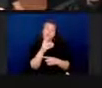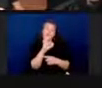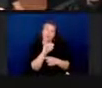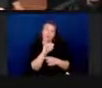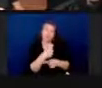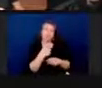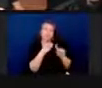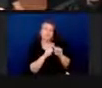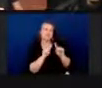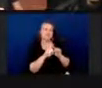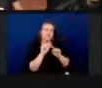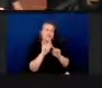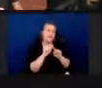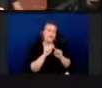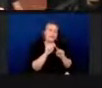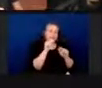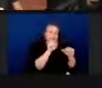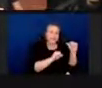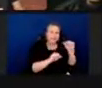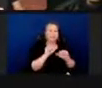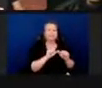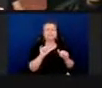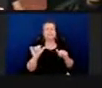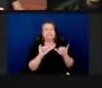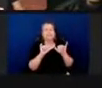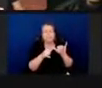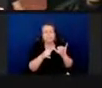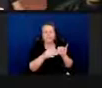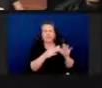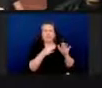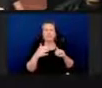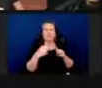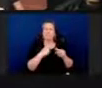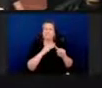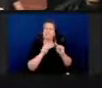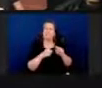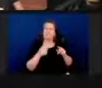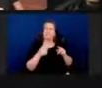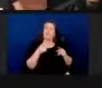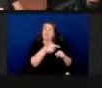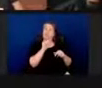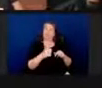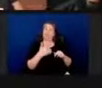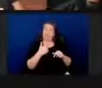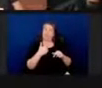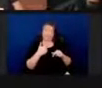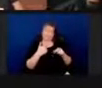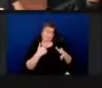kuna wahandisi na mafunzo ya kisayansi.